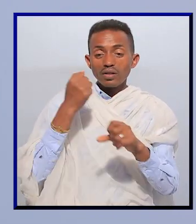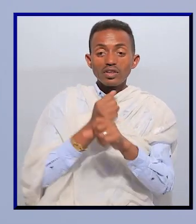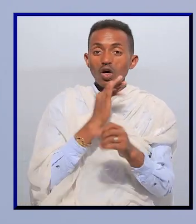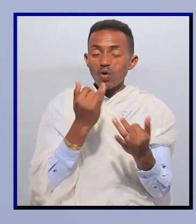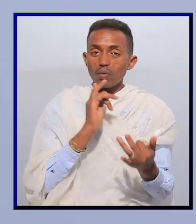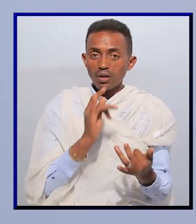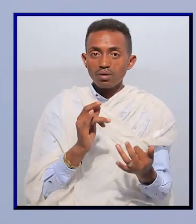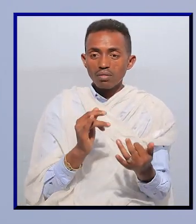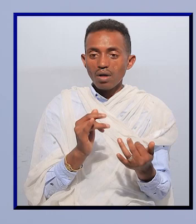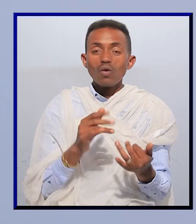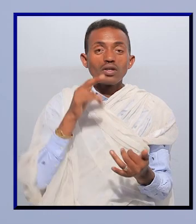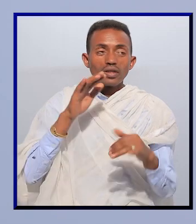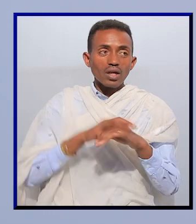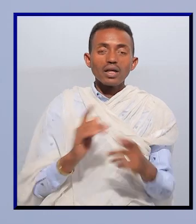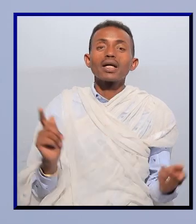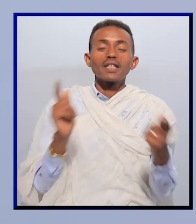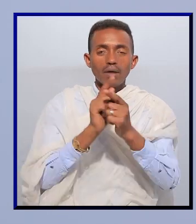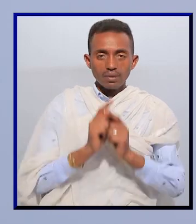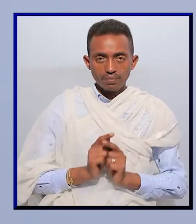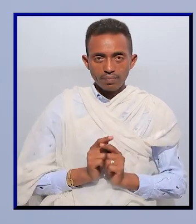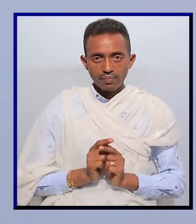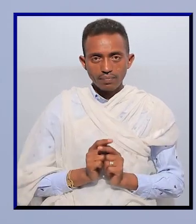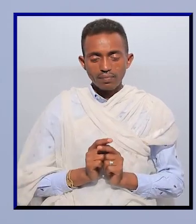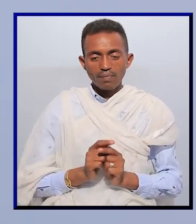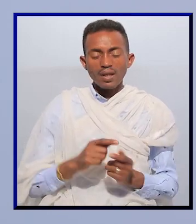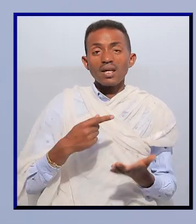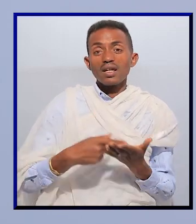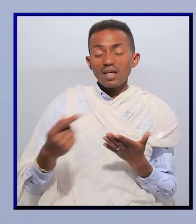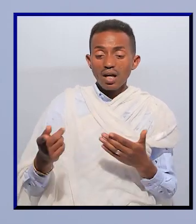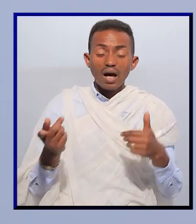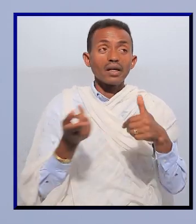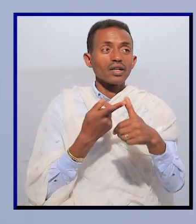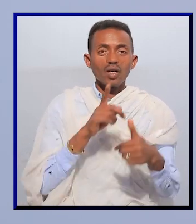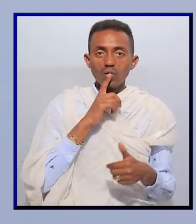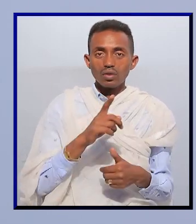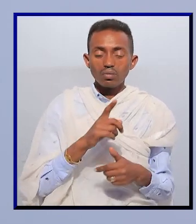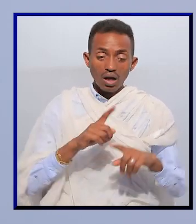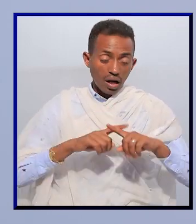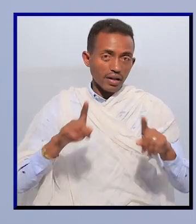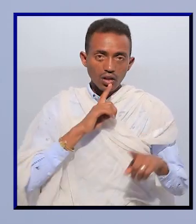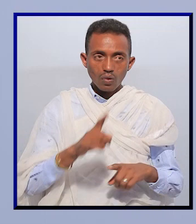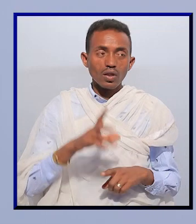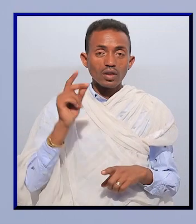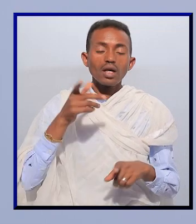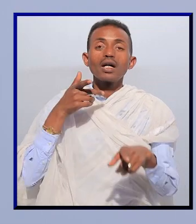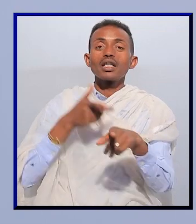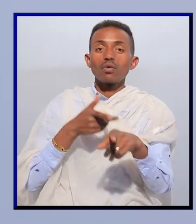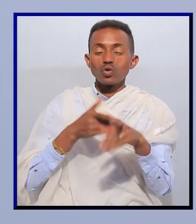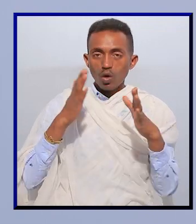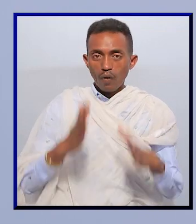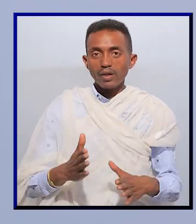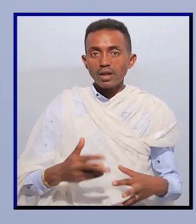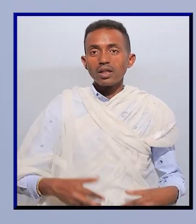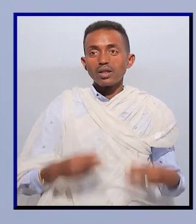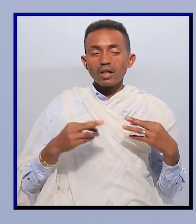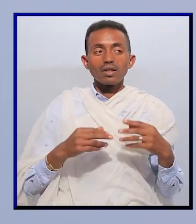የገጠማት። ይሄ አንደኛው አይነት ነው የግብረ ሰዶማውያን ድርጊት ከምንለው ውስጥ አንደኛው